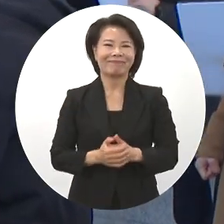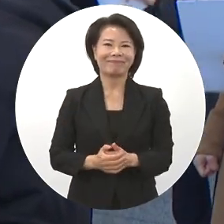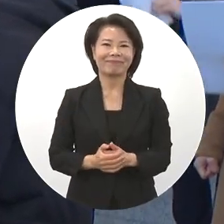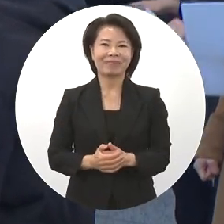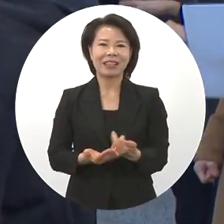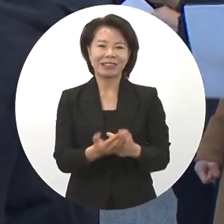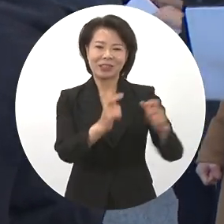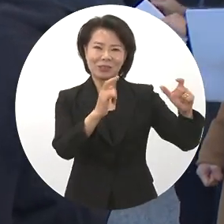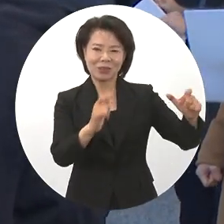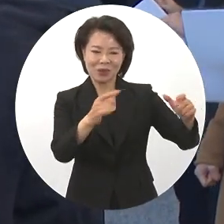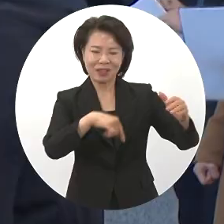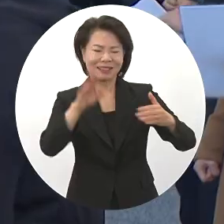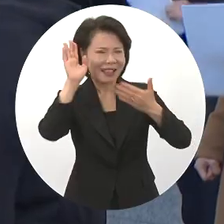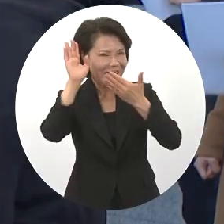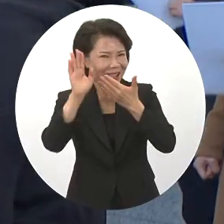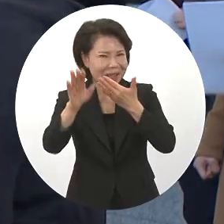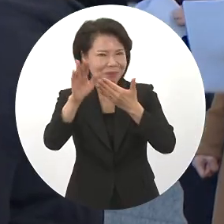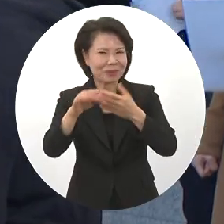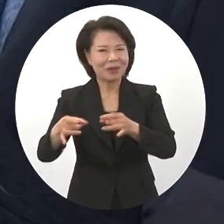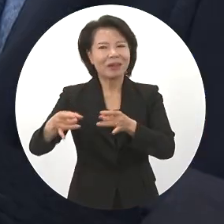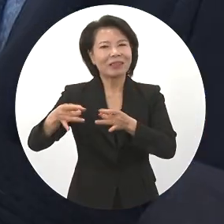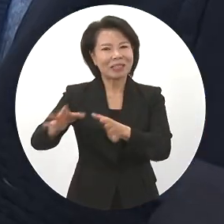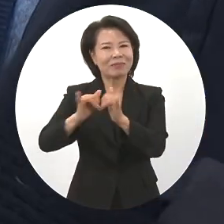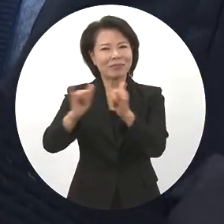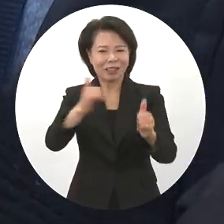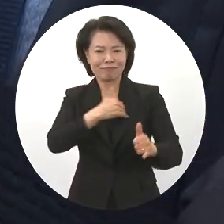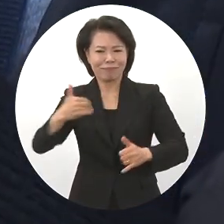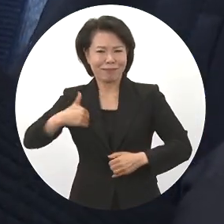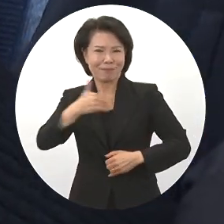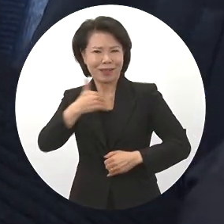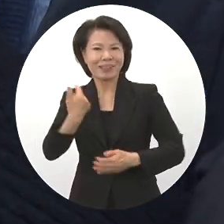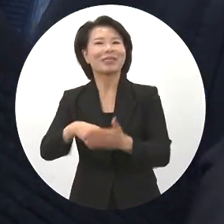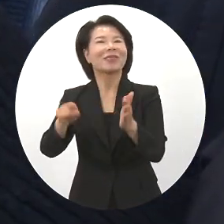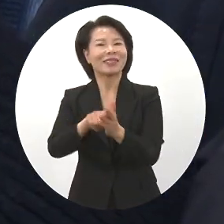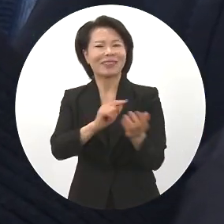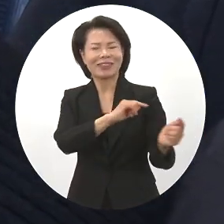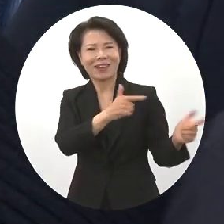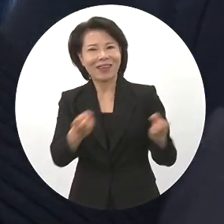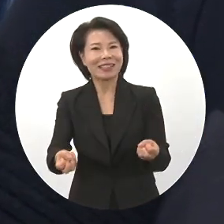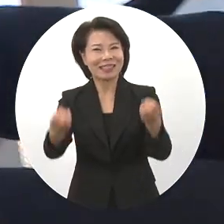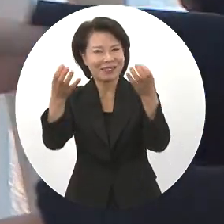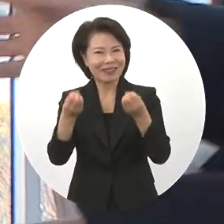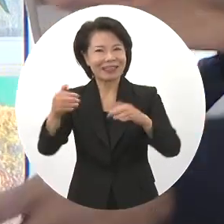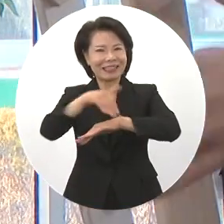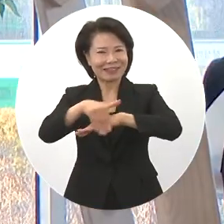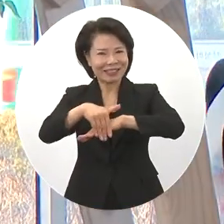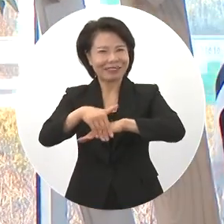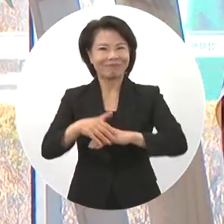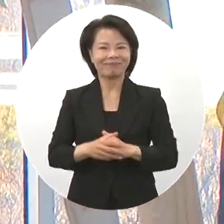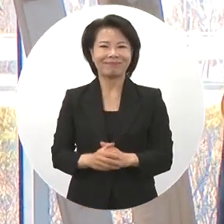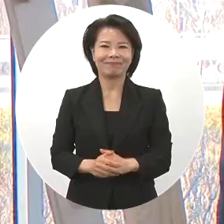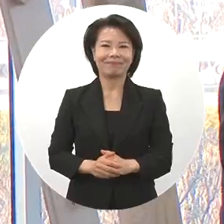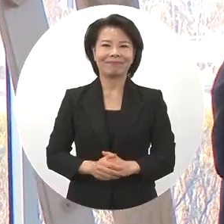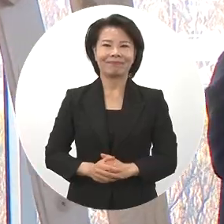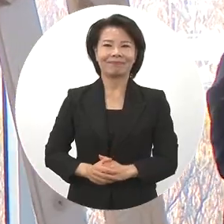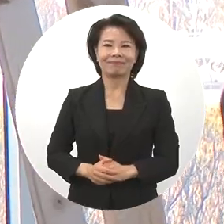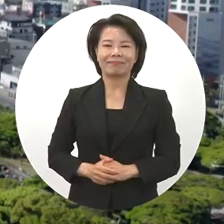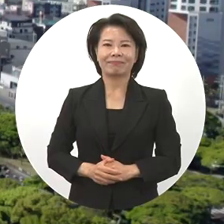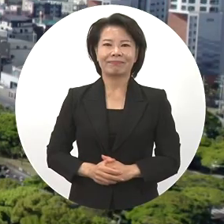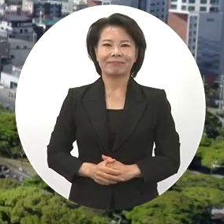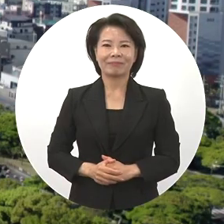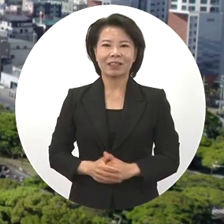확대됩니다. 제주도는 앞으로도 기부자의 만족도를 높이는 다양한 이벤트를 추진할 계획입니다.